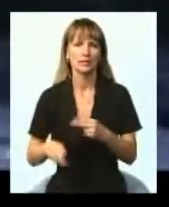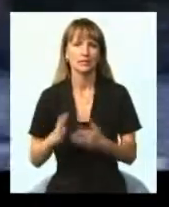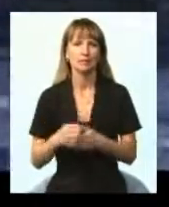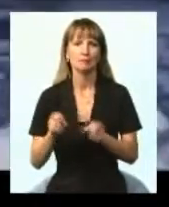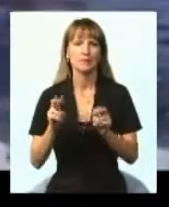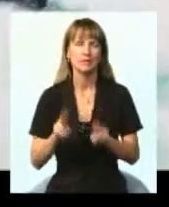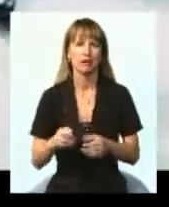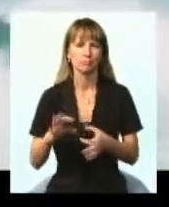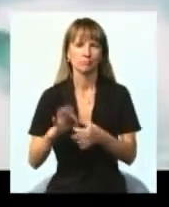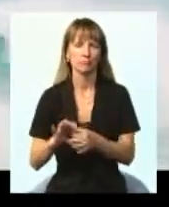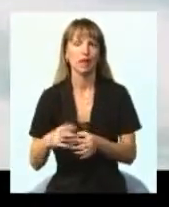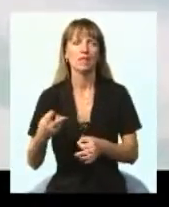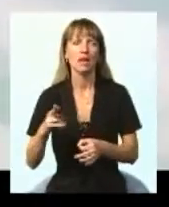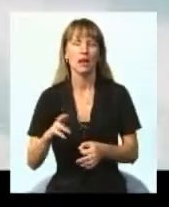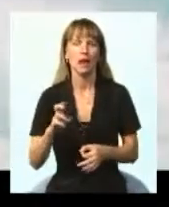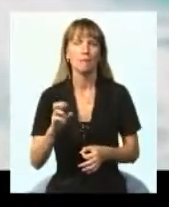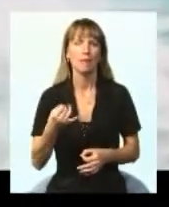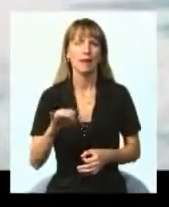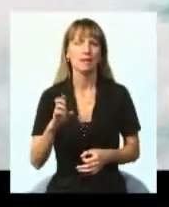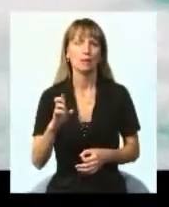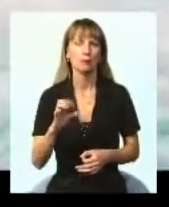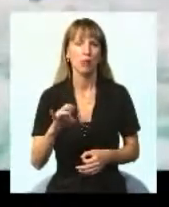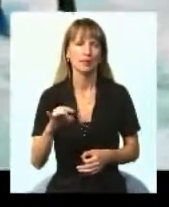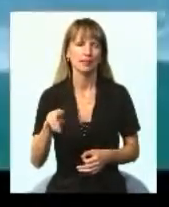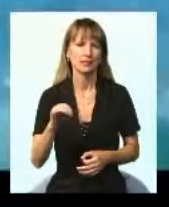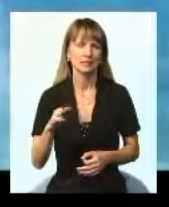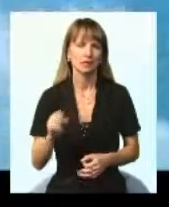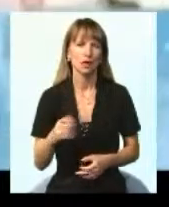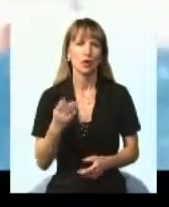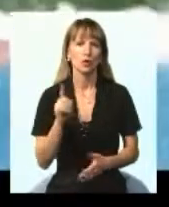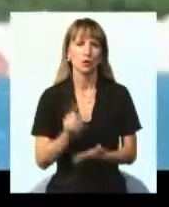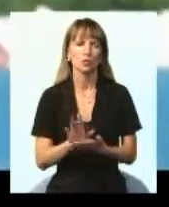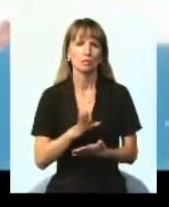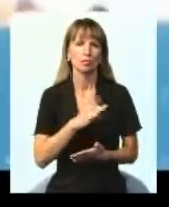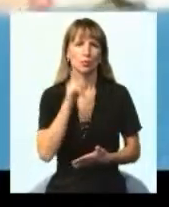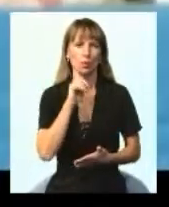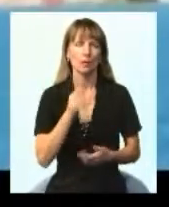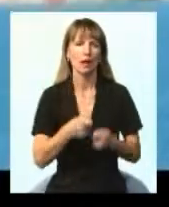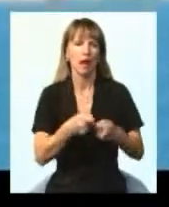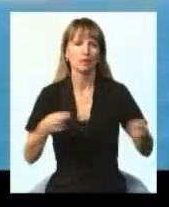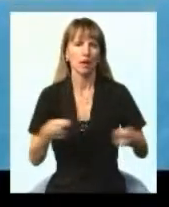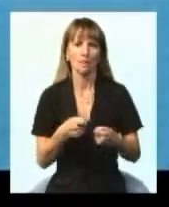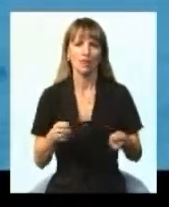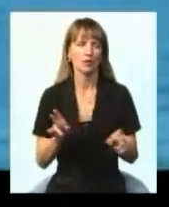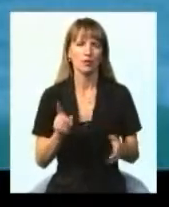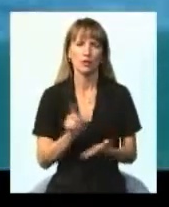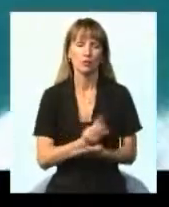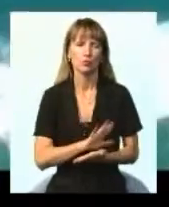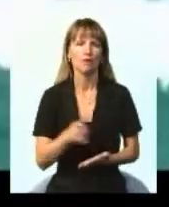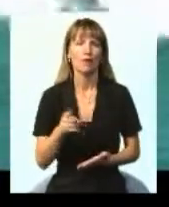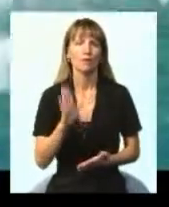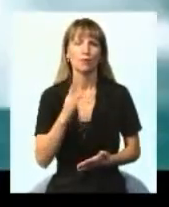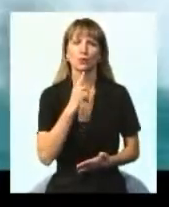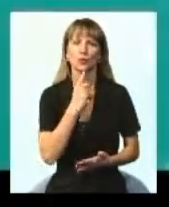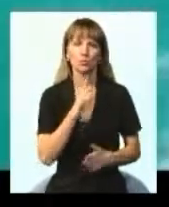спеціальний тримач для вейкбордиста. Трос повинен бути дуже міцним і не повинен розтягуватися. Спочатку вам буде непросто втримуватися